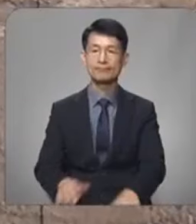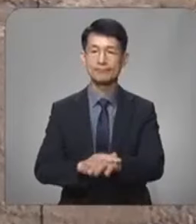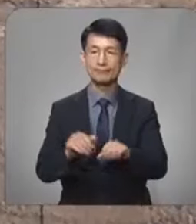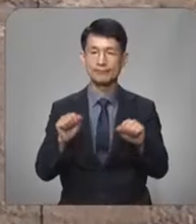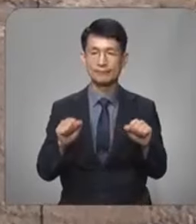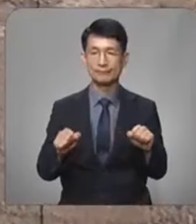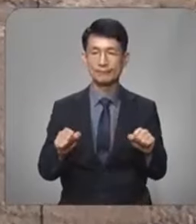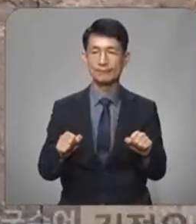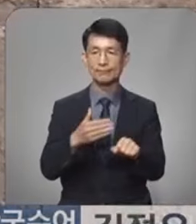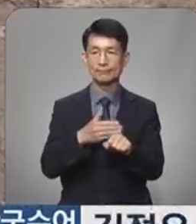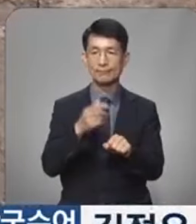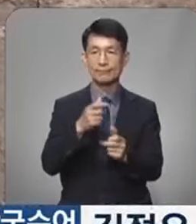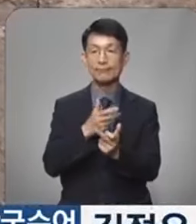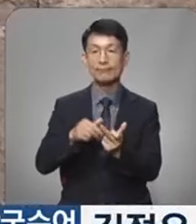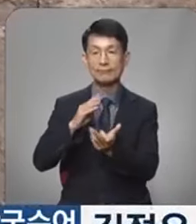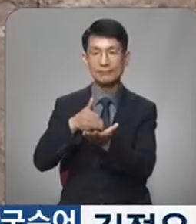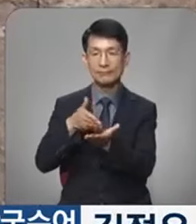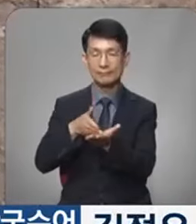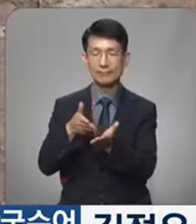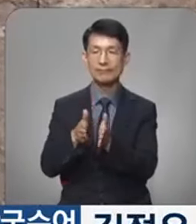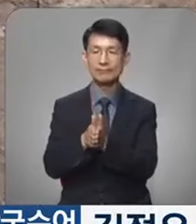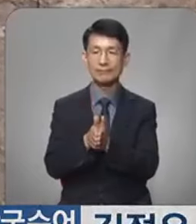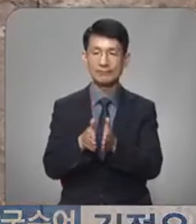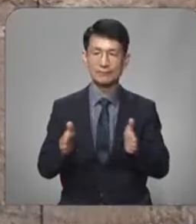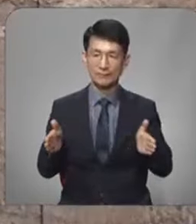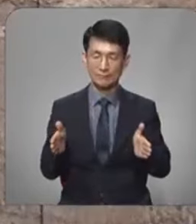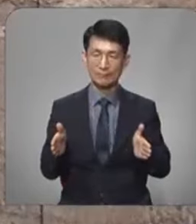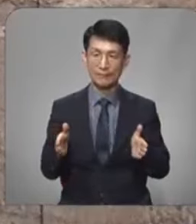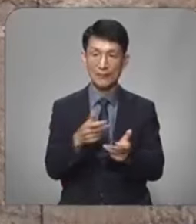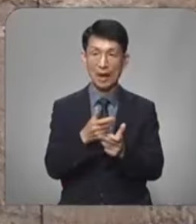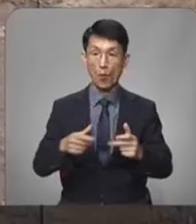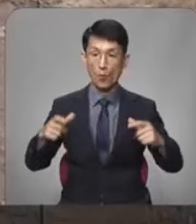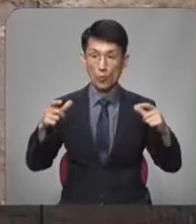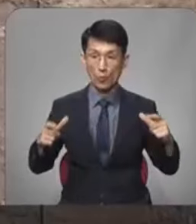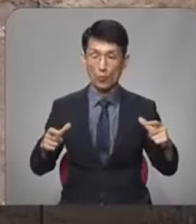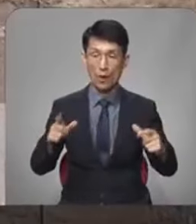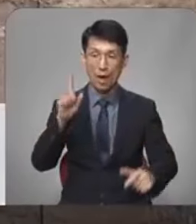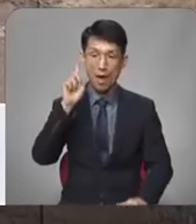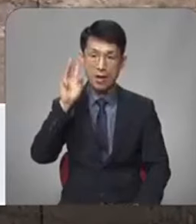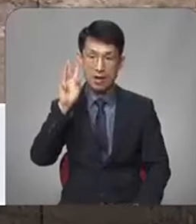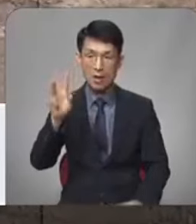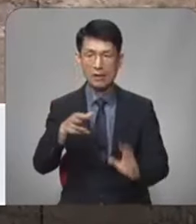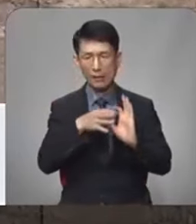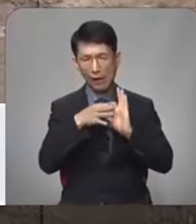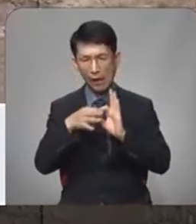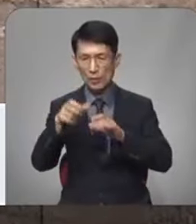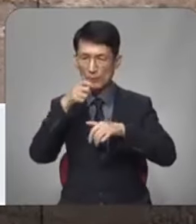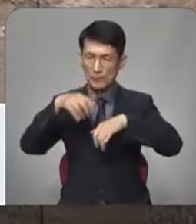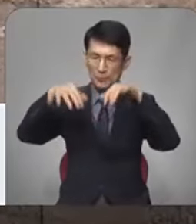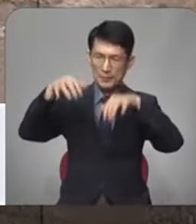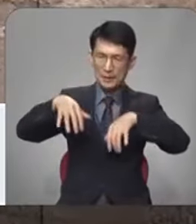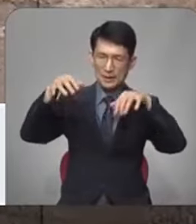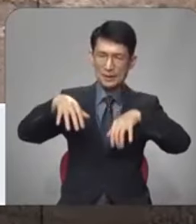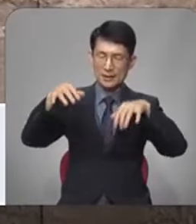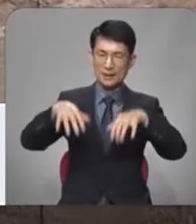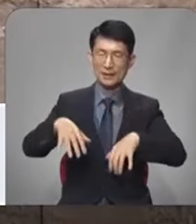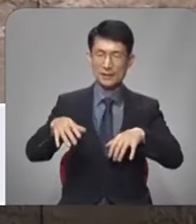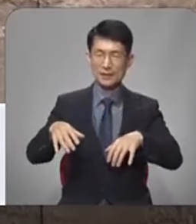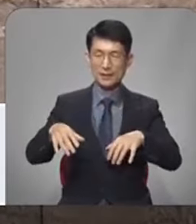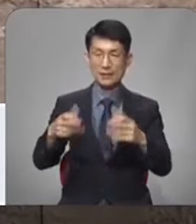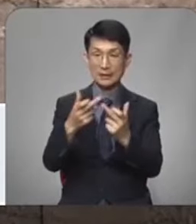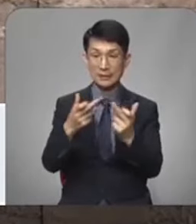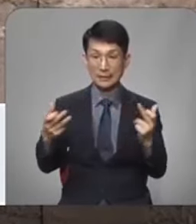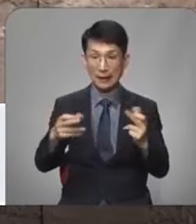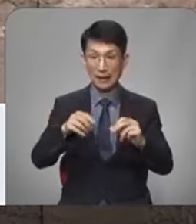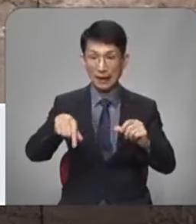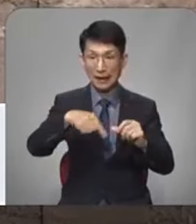여러분 안녕하십니까? 9시 강원 뉴스입니다. 강원도에 사흘 연속 장맛비가 이어지고 있습니다. 특히 내륙 지역에 많은